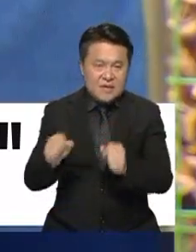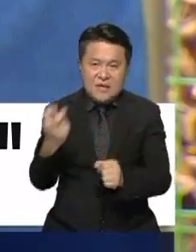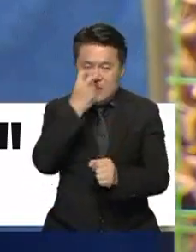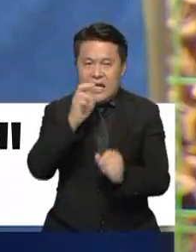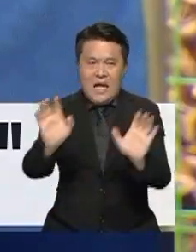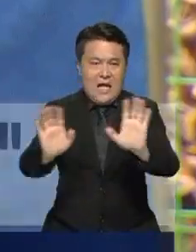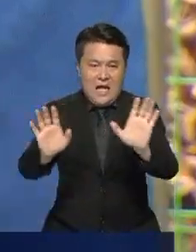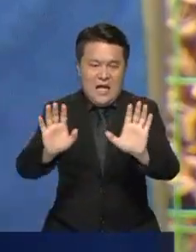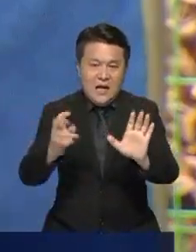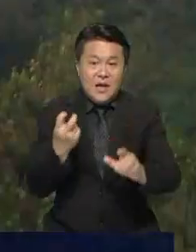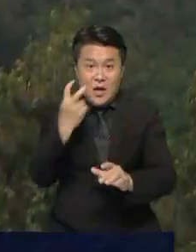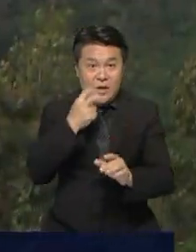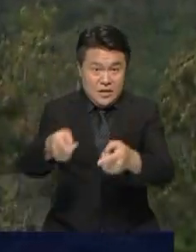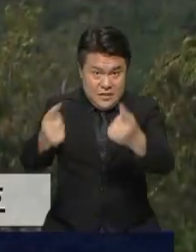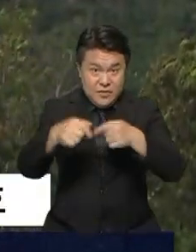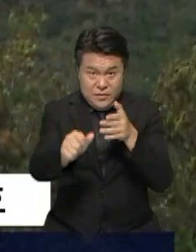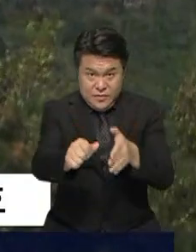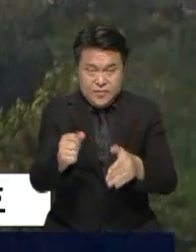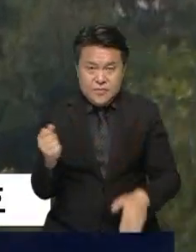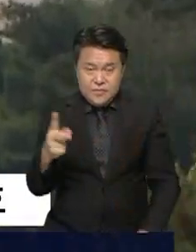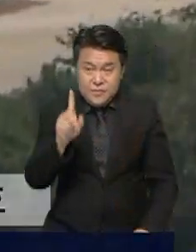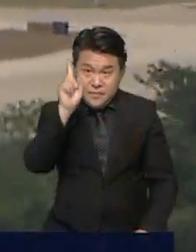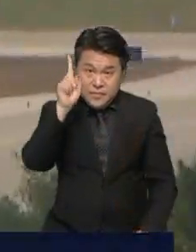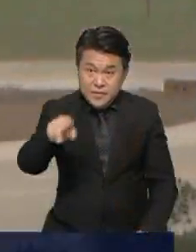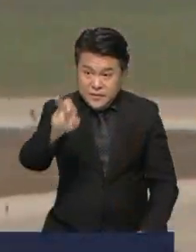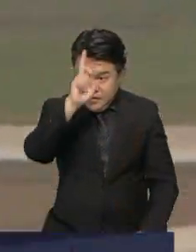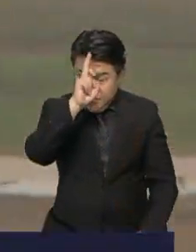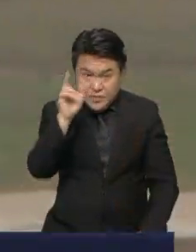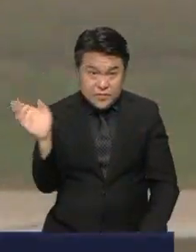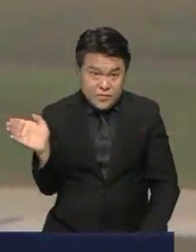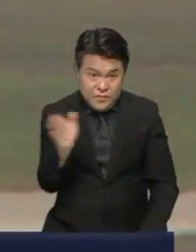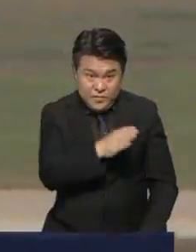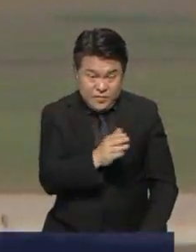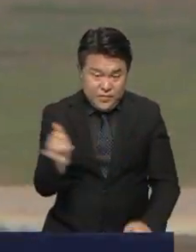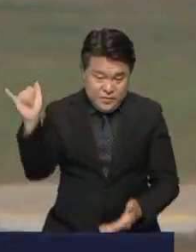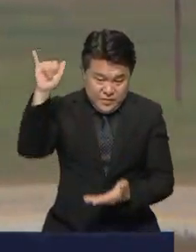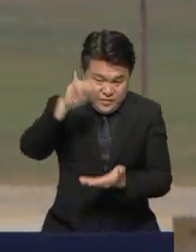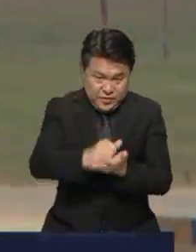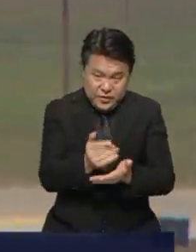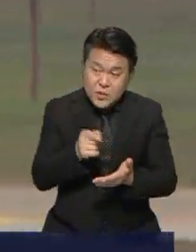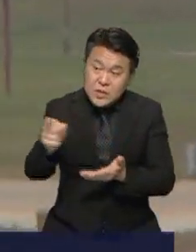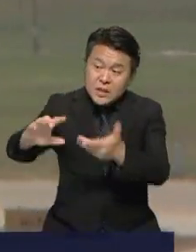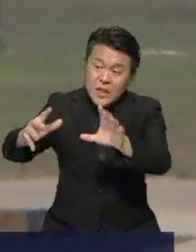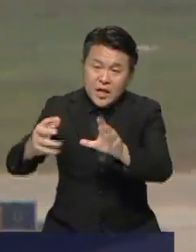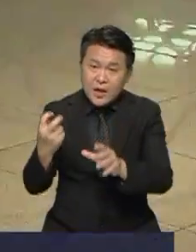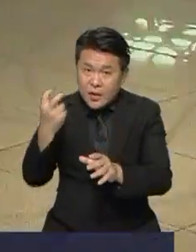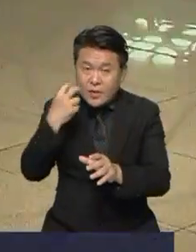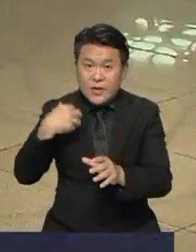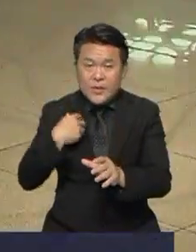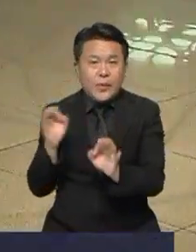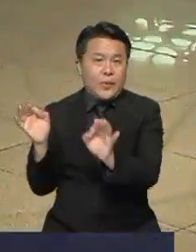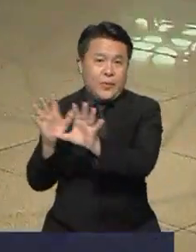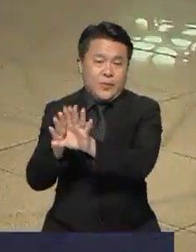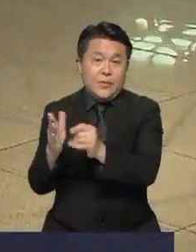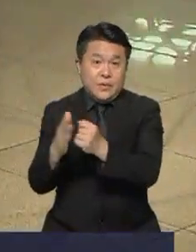않는다고 밝혔습니다. 내일 자정부터는 입국 전 코로나 검사 의무가 전면 해제되는 만큼